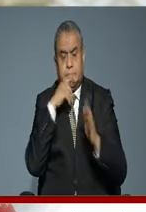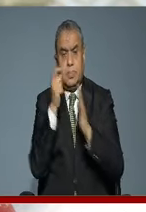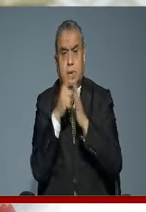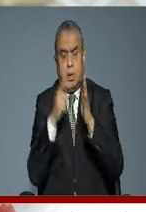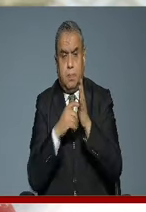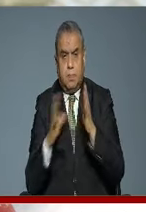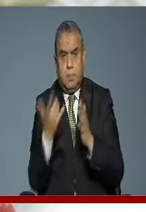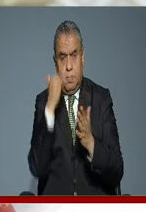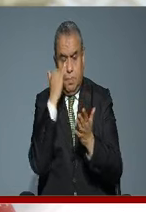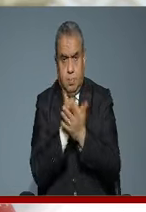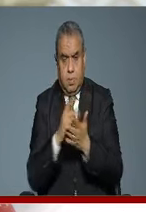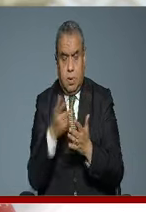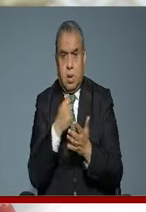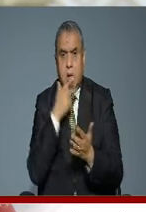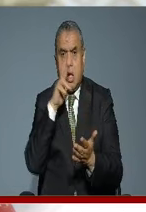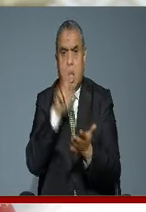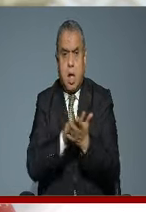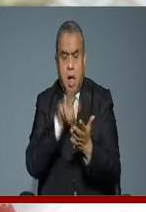أن نتخذ القرارات.